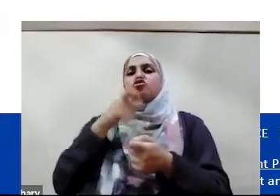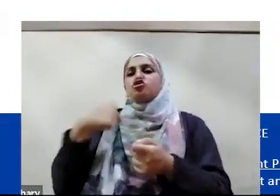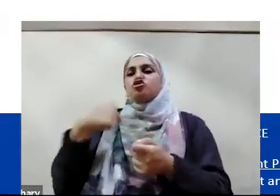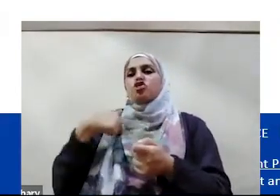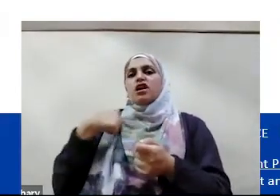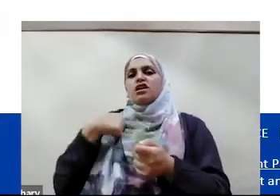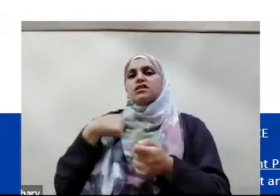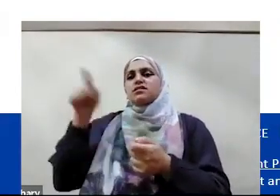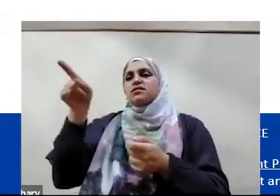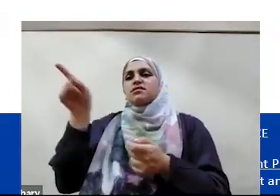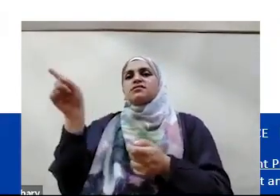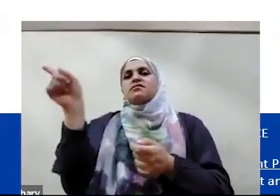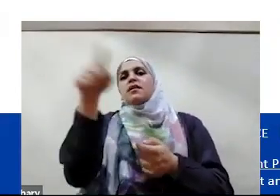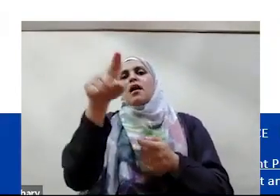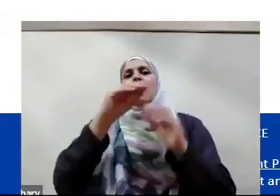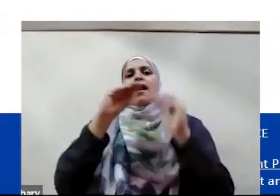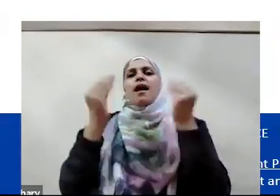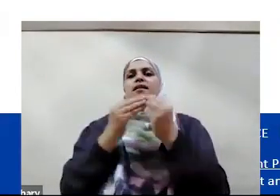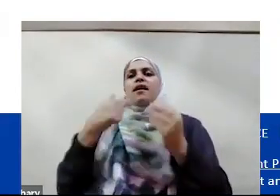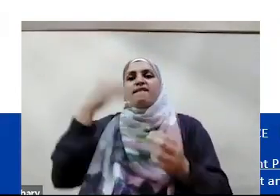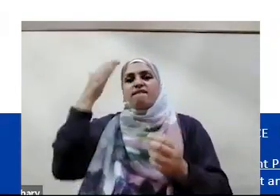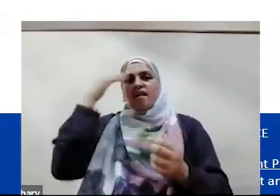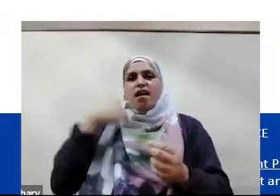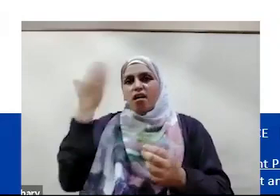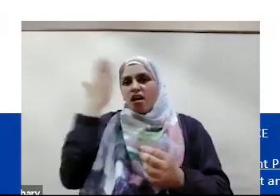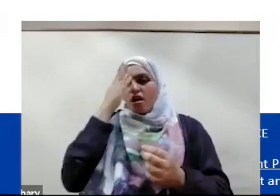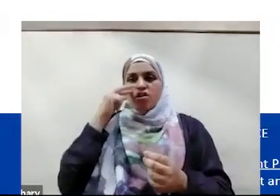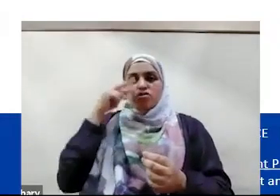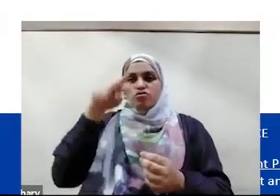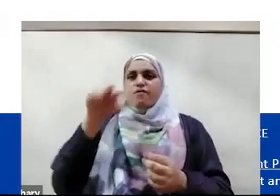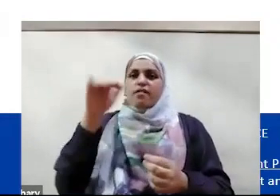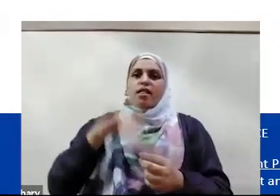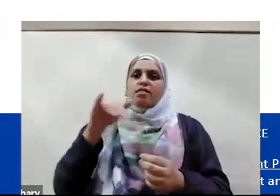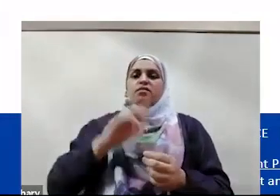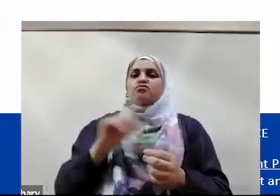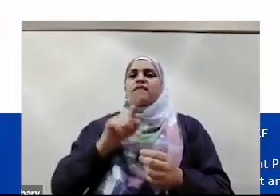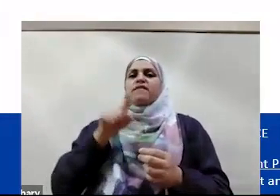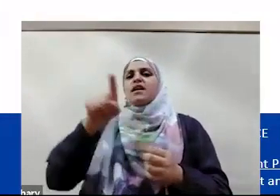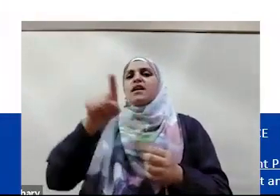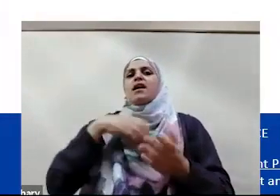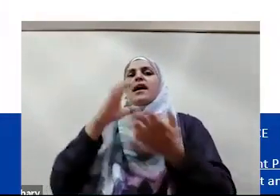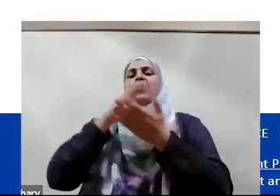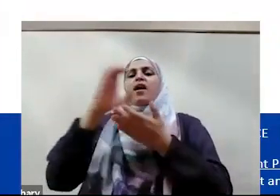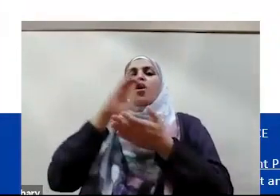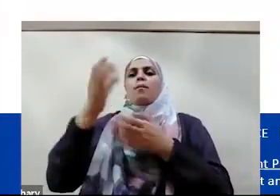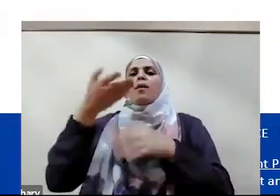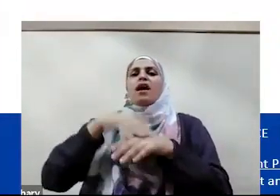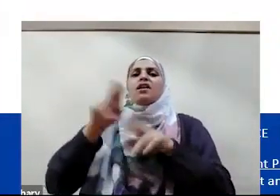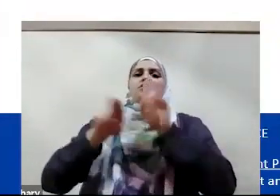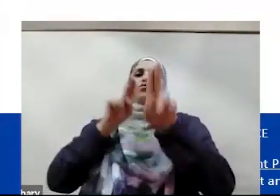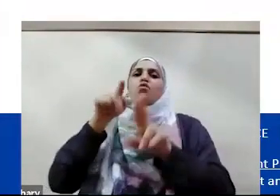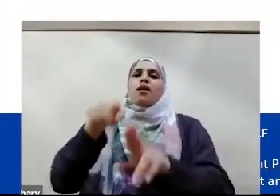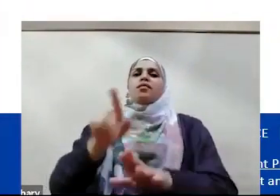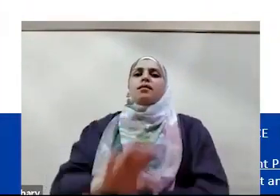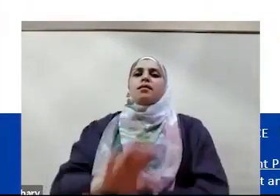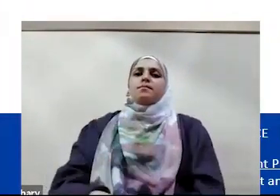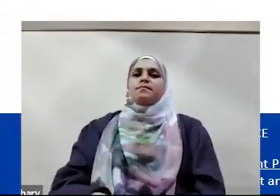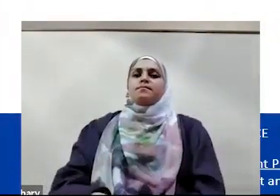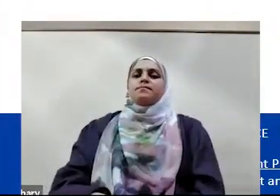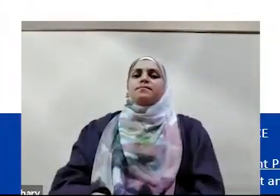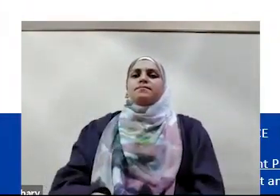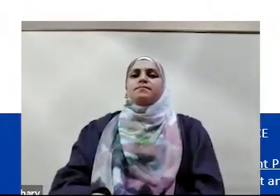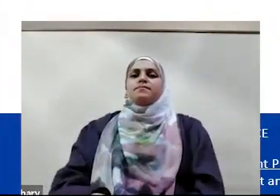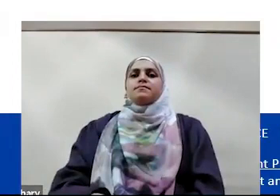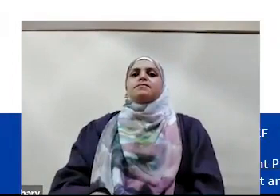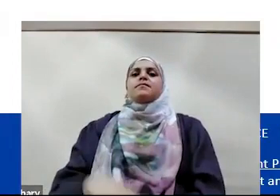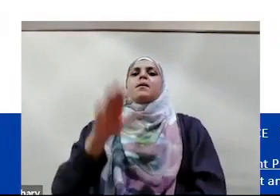للهيئة على طول، ما بيكونش في مساحة انكم تقروها، فانتوا برضو بتجاوبوا على اه على السؤال ده. بياخدكم بعد كده